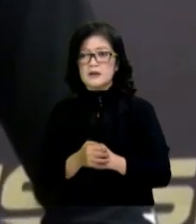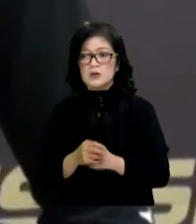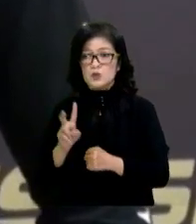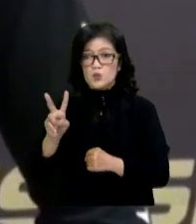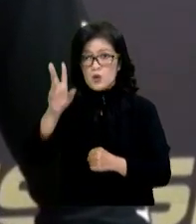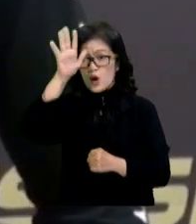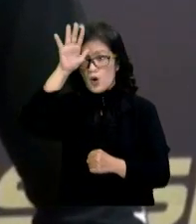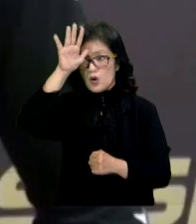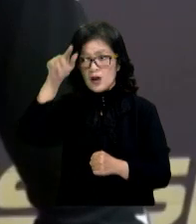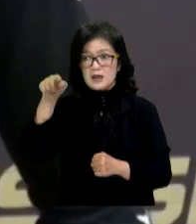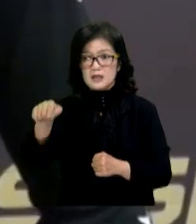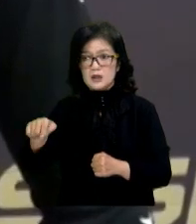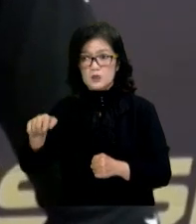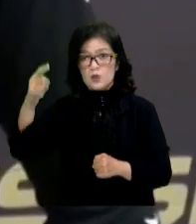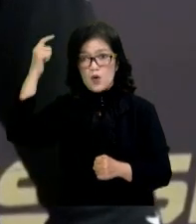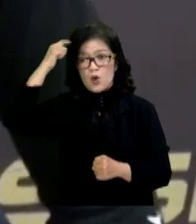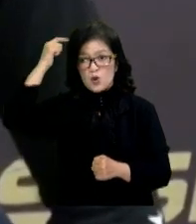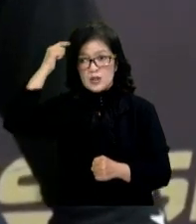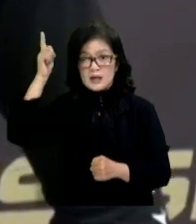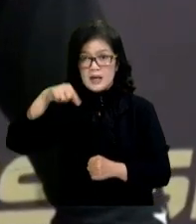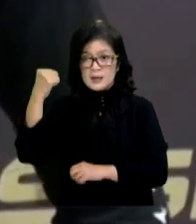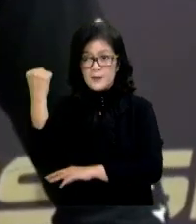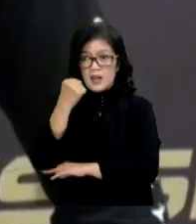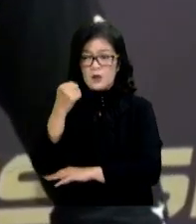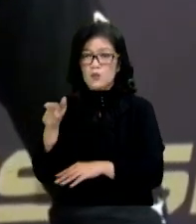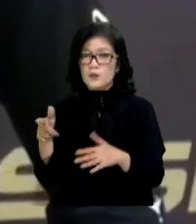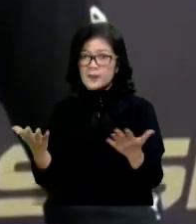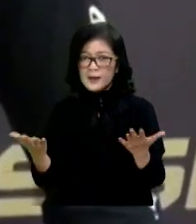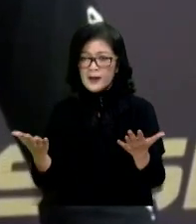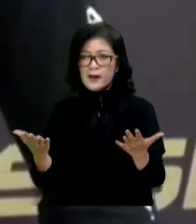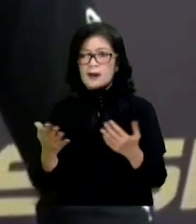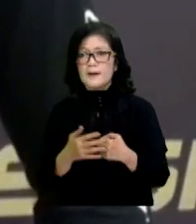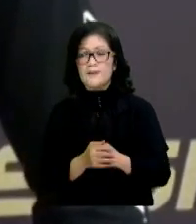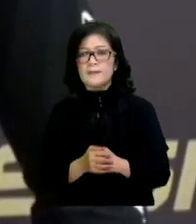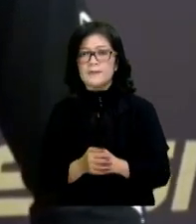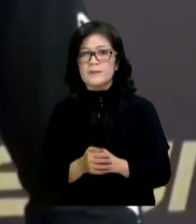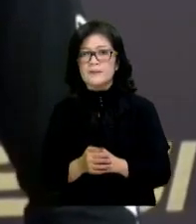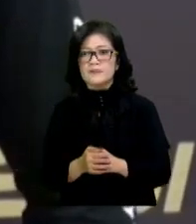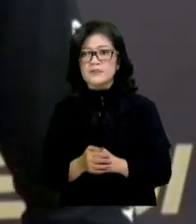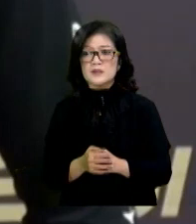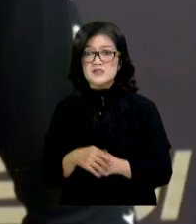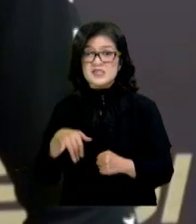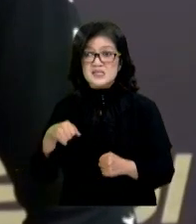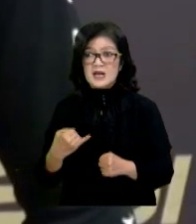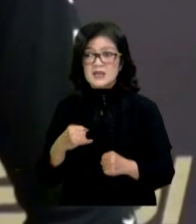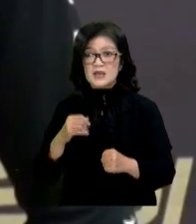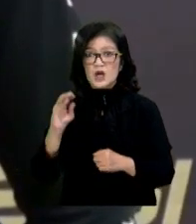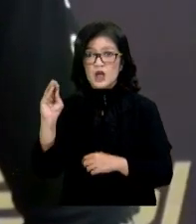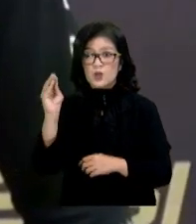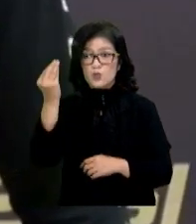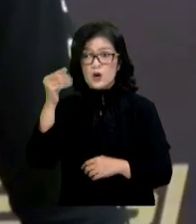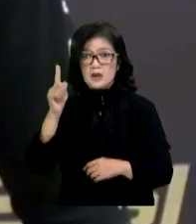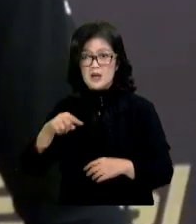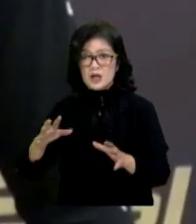eksekutor atau otak di balik pembuatan itu? Kalau yang dituakan dari kelompok mereka masih dalam pengejaran, ini